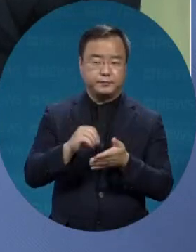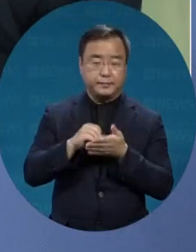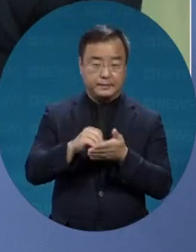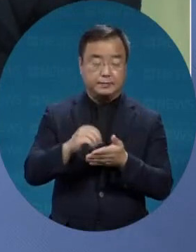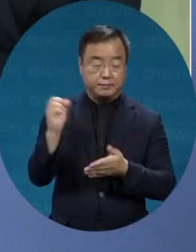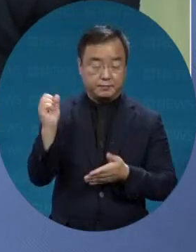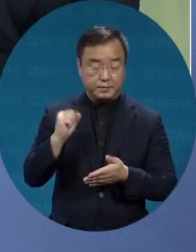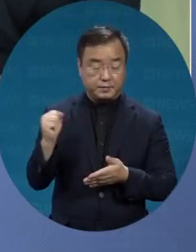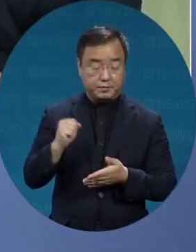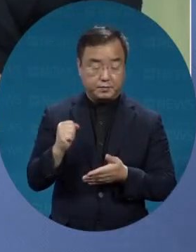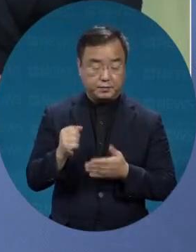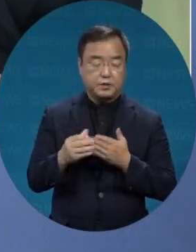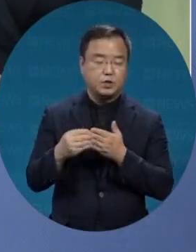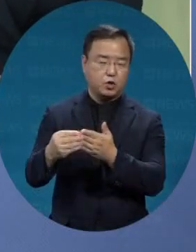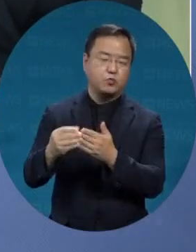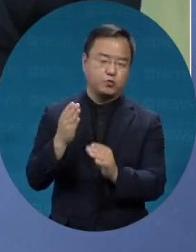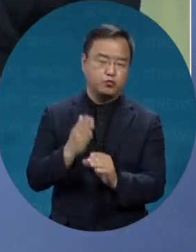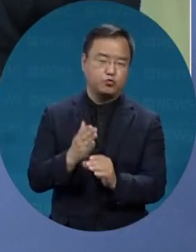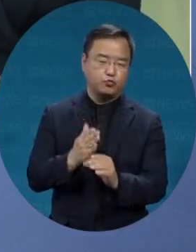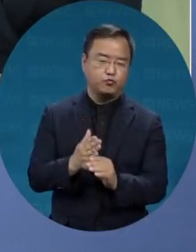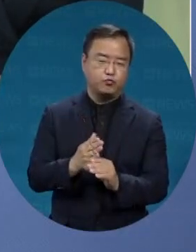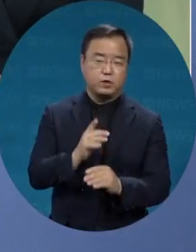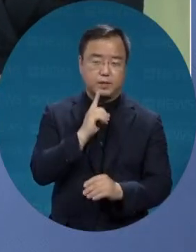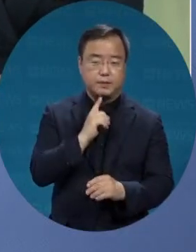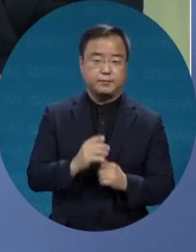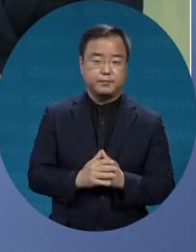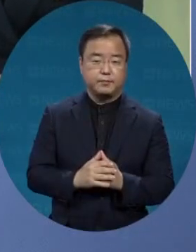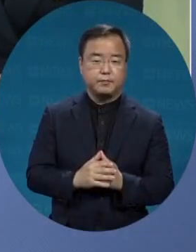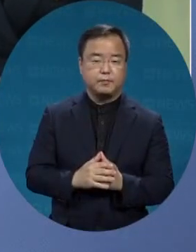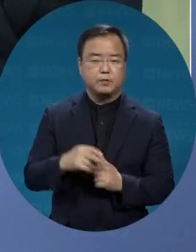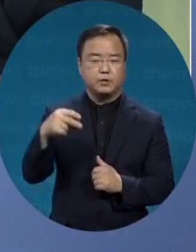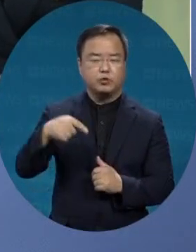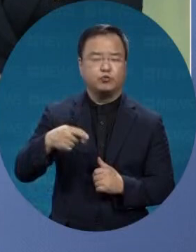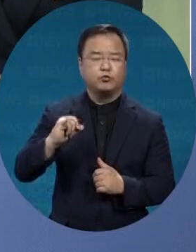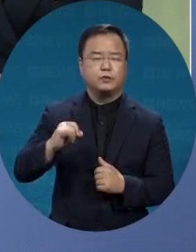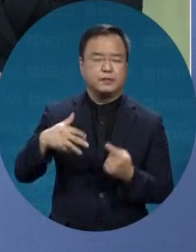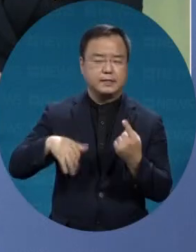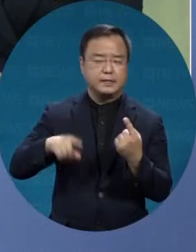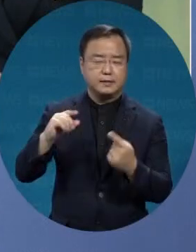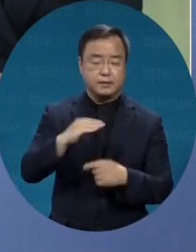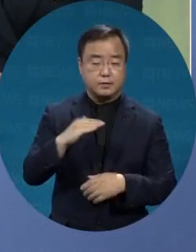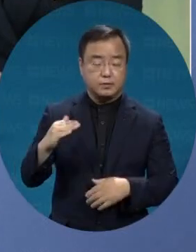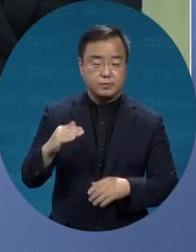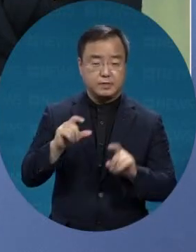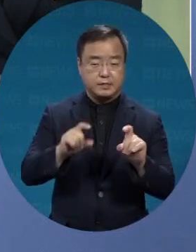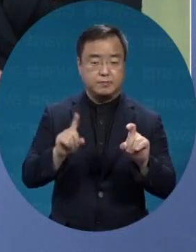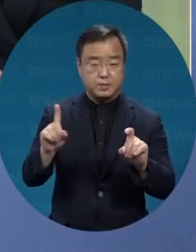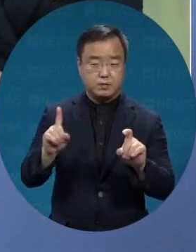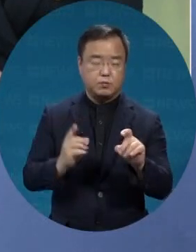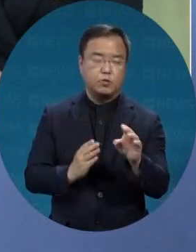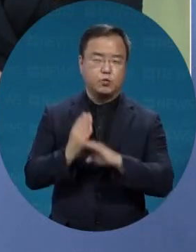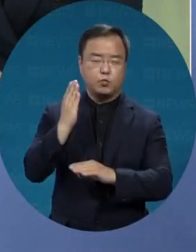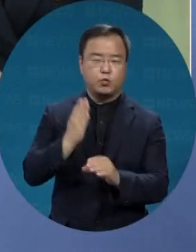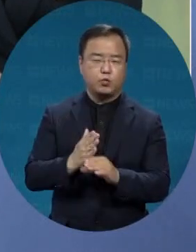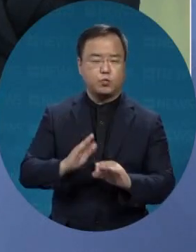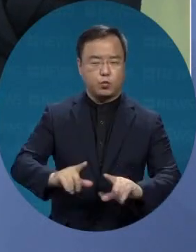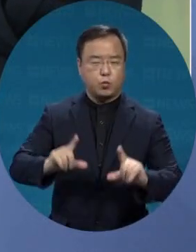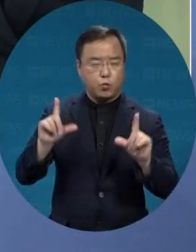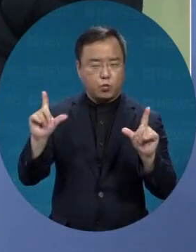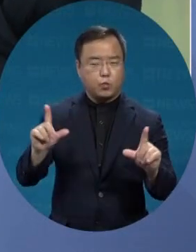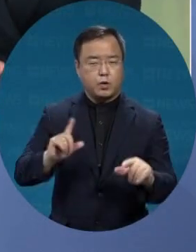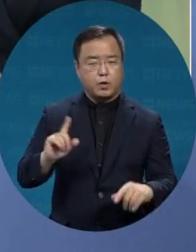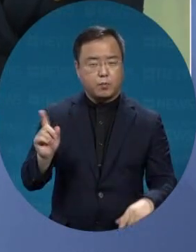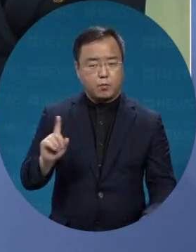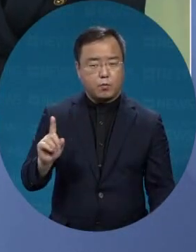해도 과언은 아닙니다이 입시경쟁률이 수시 1차 기준으로 해서 해마다 뭐 10세이를 넘기고 있고요 올해 같은 경우에는